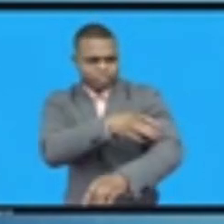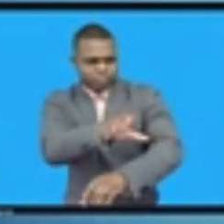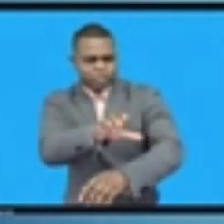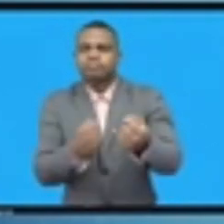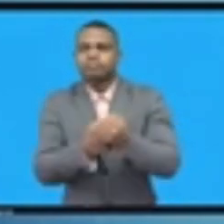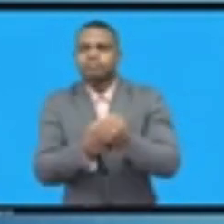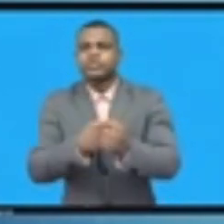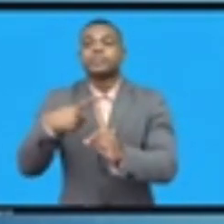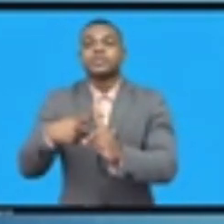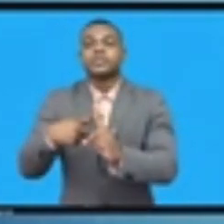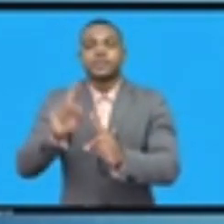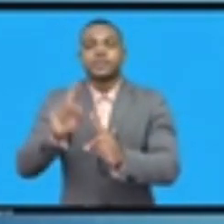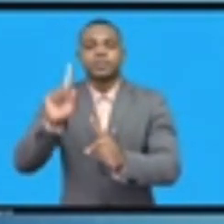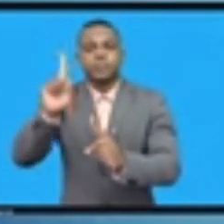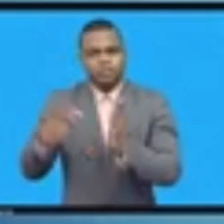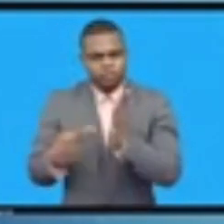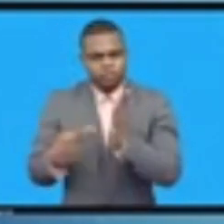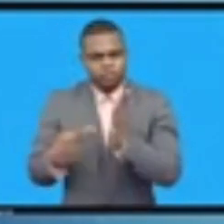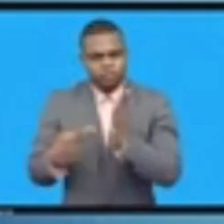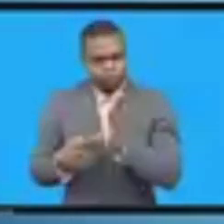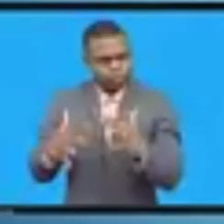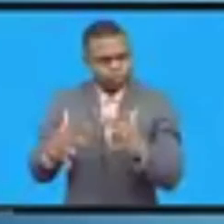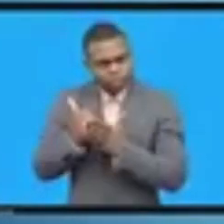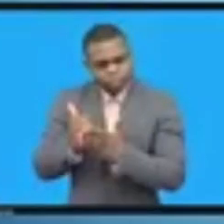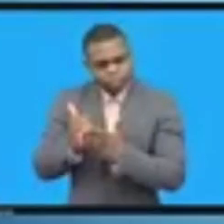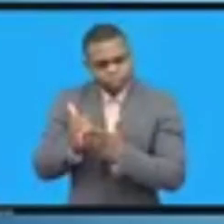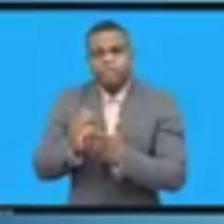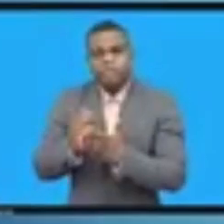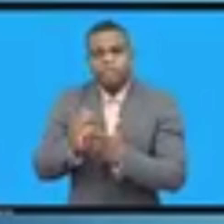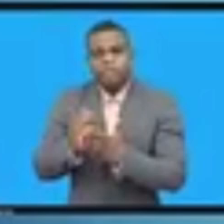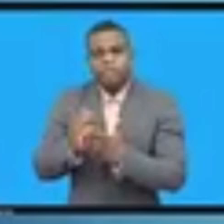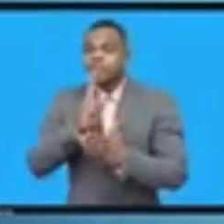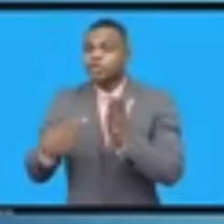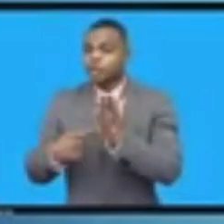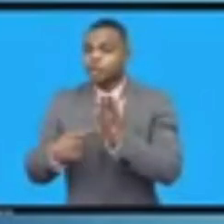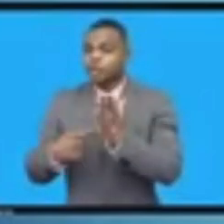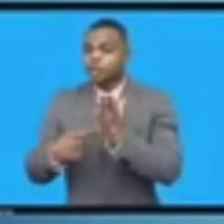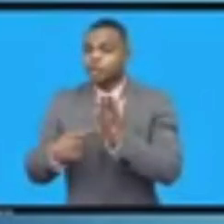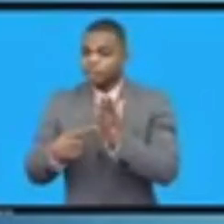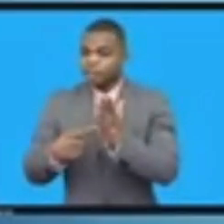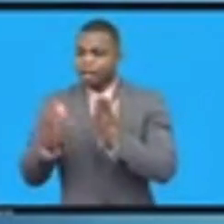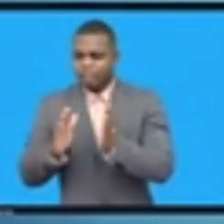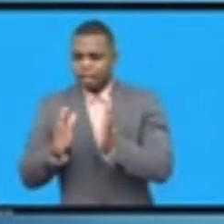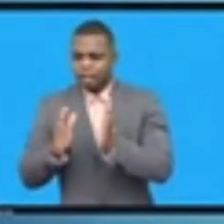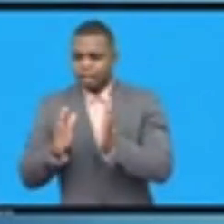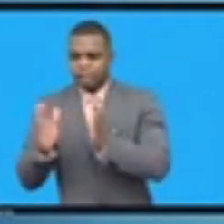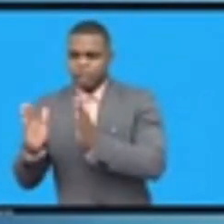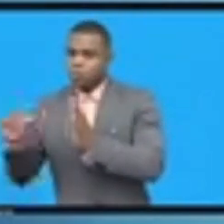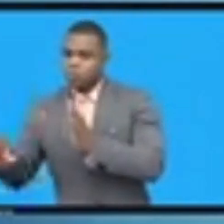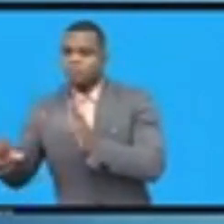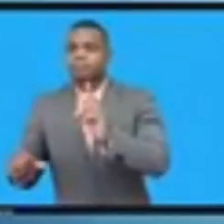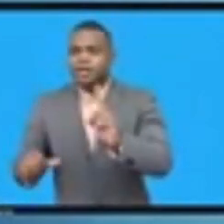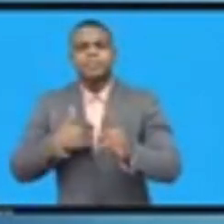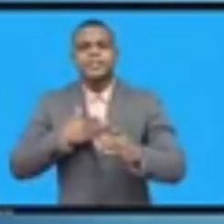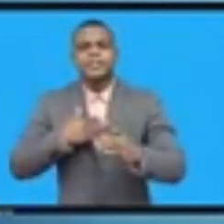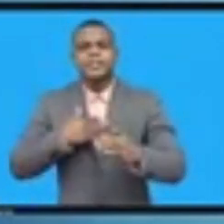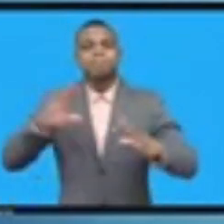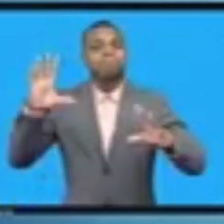菲安南曾经说过，技术塑造未来，但是呢